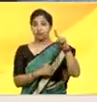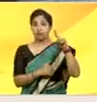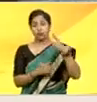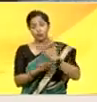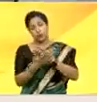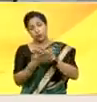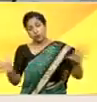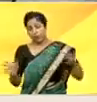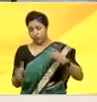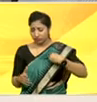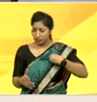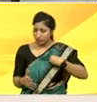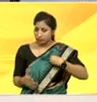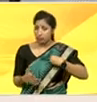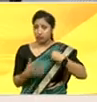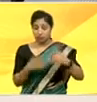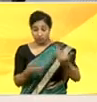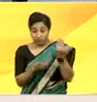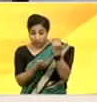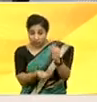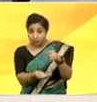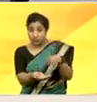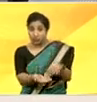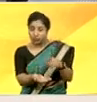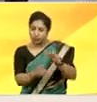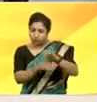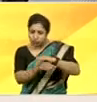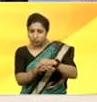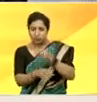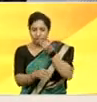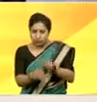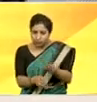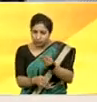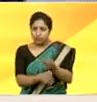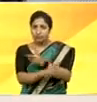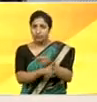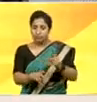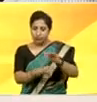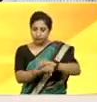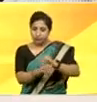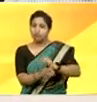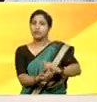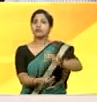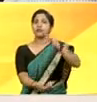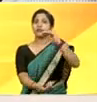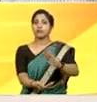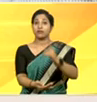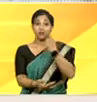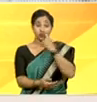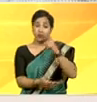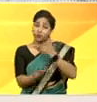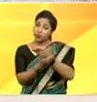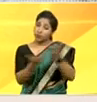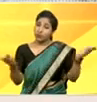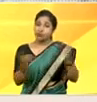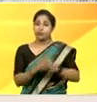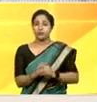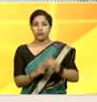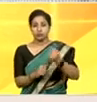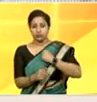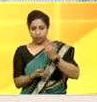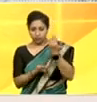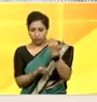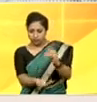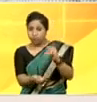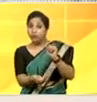दुख सहकर भी अपने बच्चे का पालन पोषण करती है। हर माँ अपने